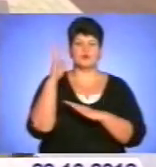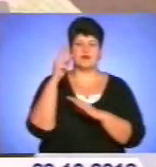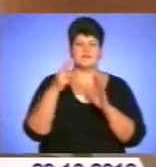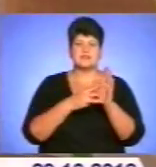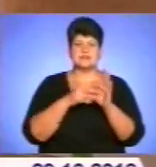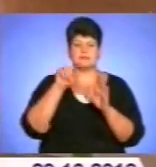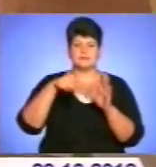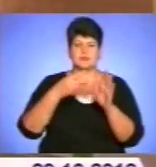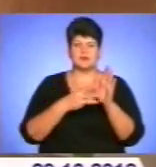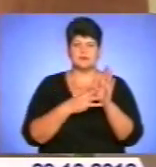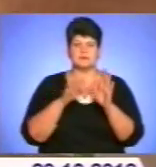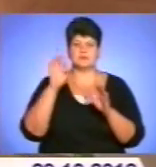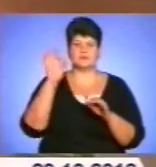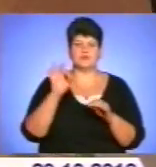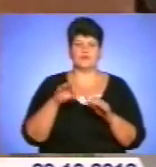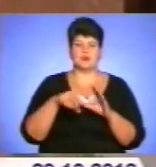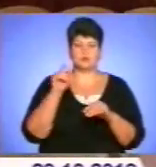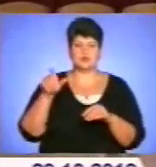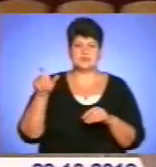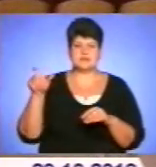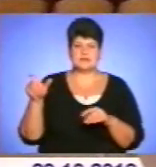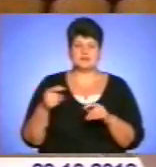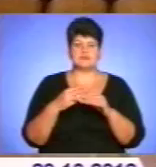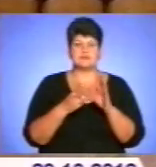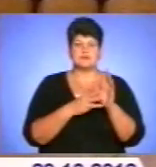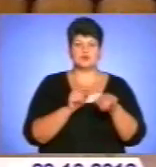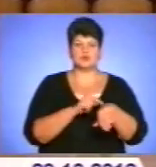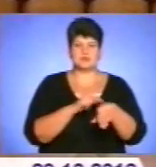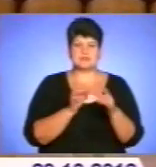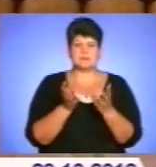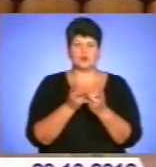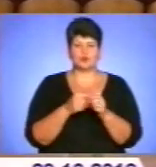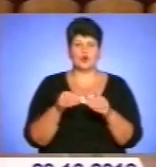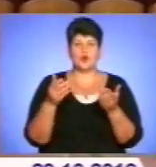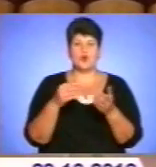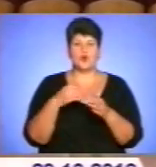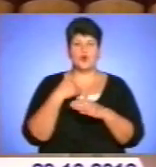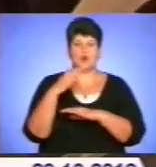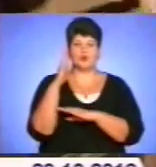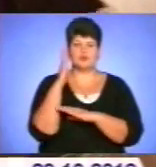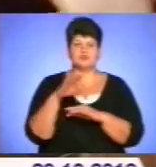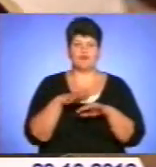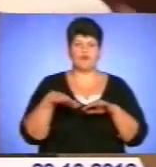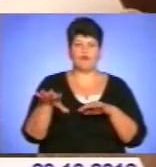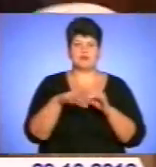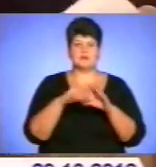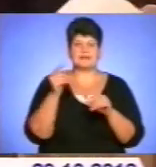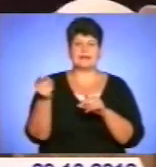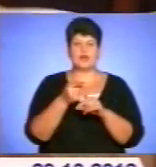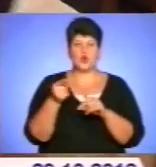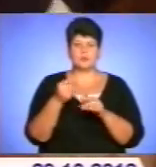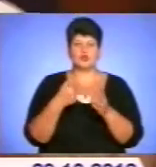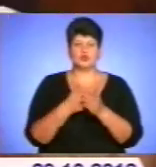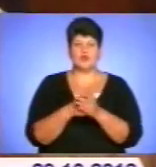% виборців. Станом на 17-ту годину, за підрахунком голосів виборців в межах одномандатних виборчих округів, з Тернопільщини до